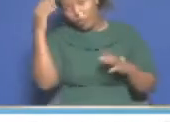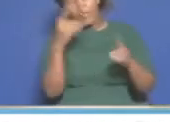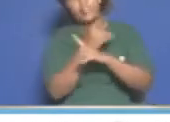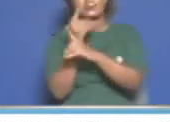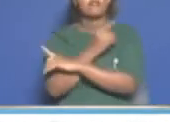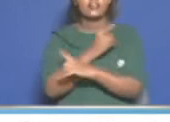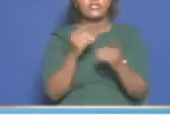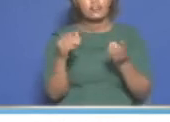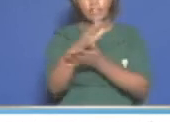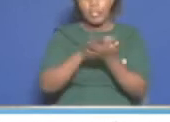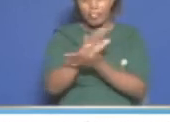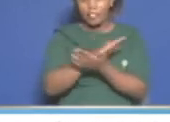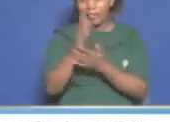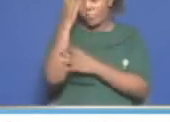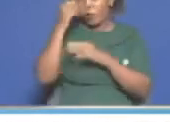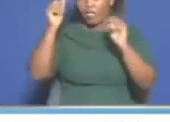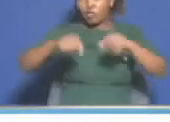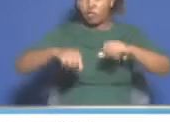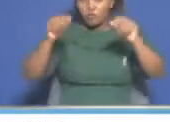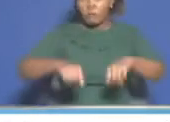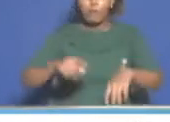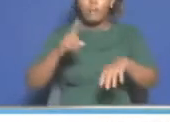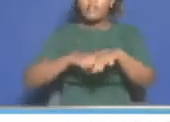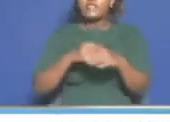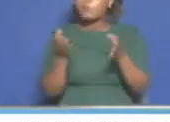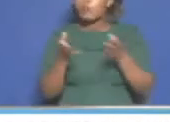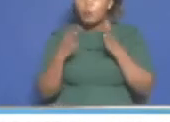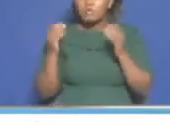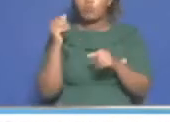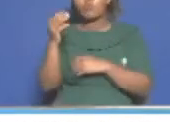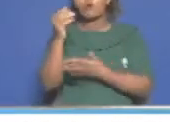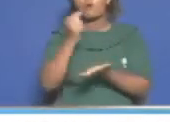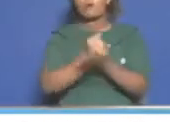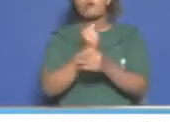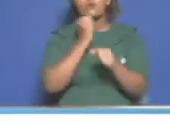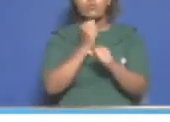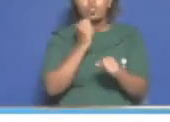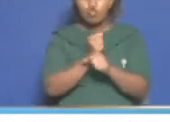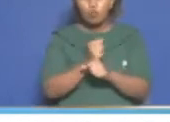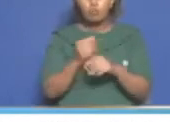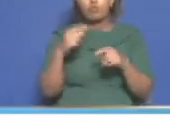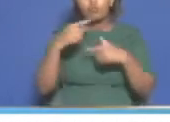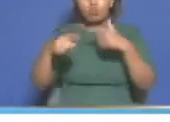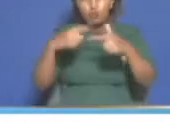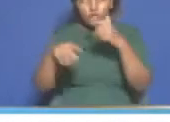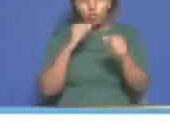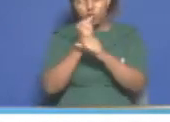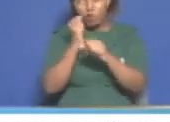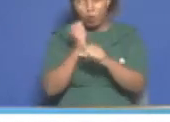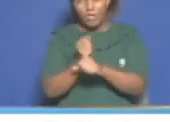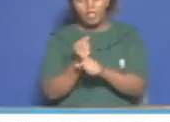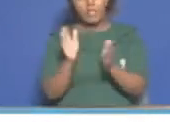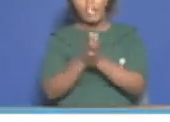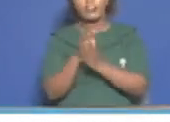ndipo mtaweza wakati zitahitajika katika viwanda ama katika kile kiwanda, muweze kupatikana kwa wingi na muweze